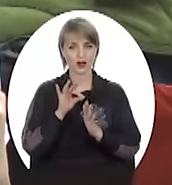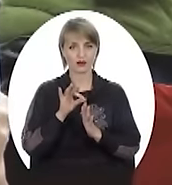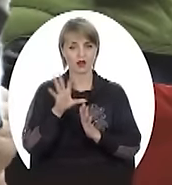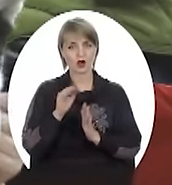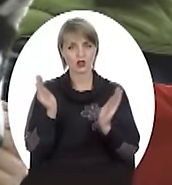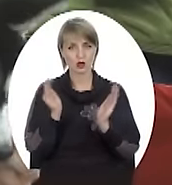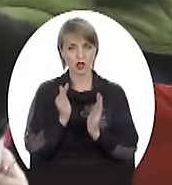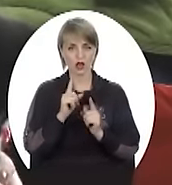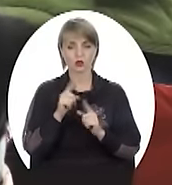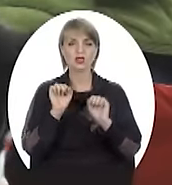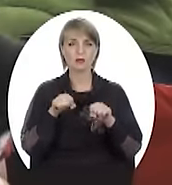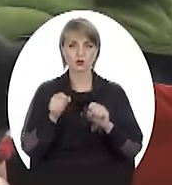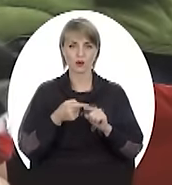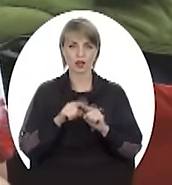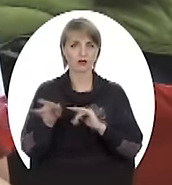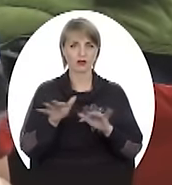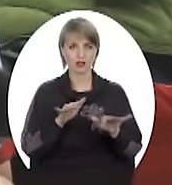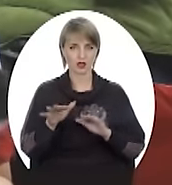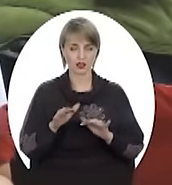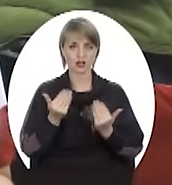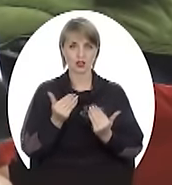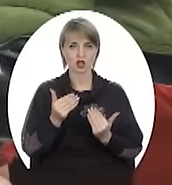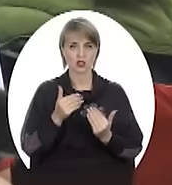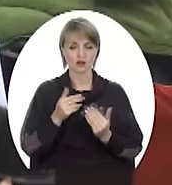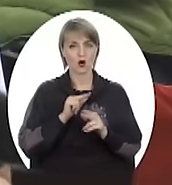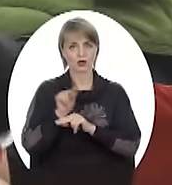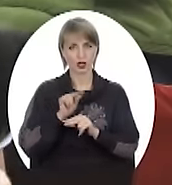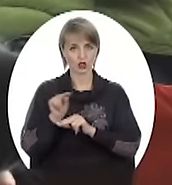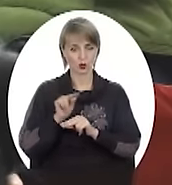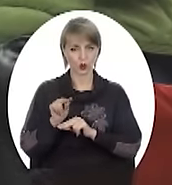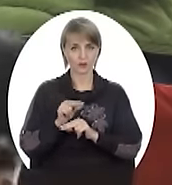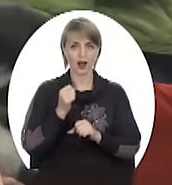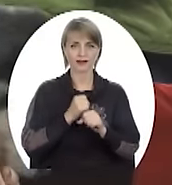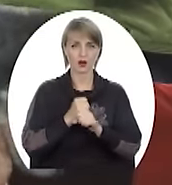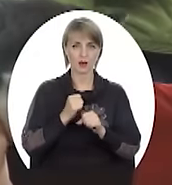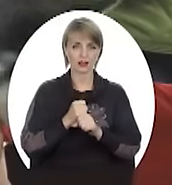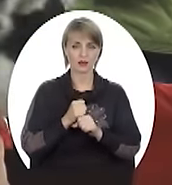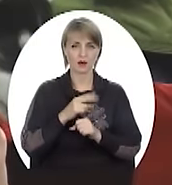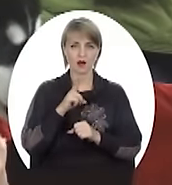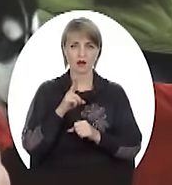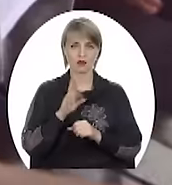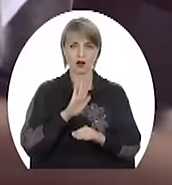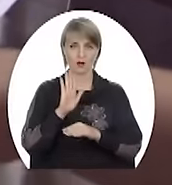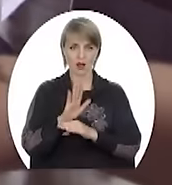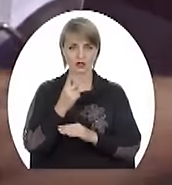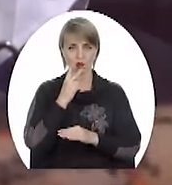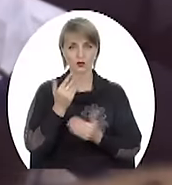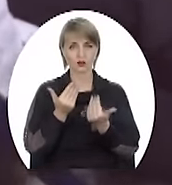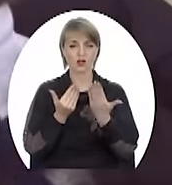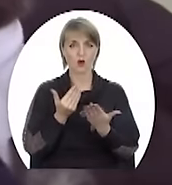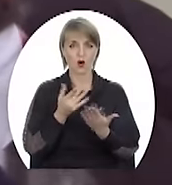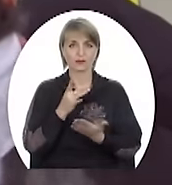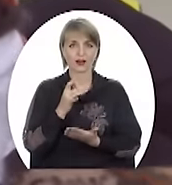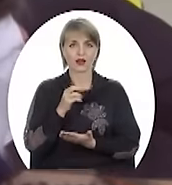способен, так сказать, к этой деятельности. Сейчас его дрессируем, отрабатываем некоторые команды, смотрим его как бы реакцию